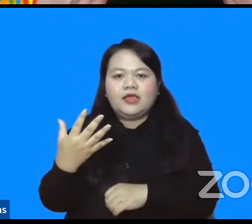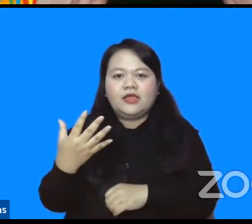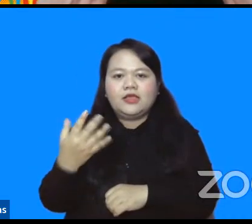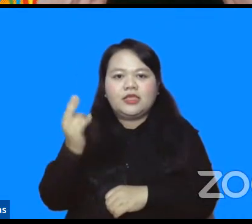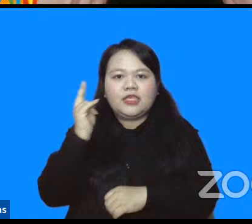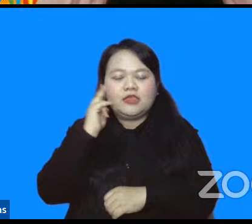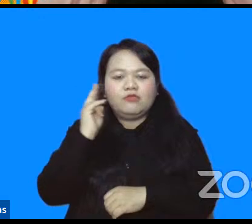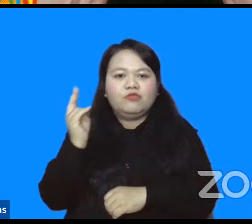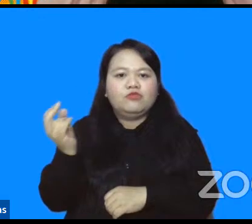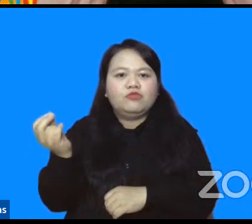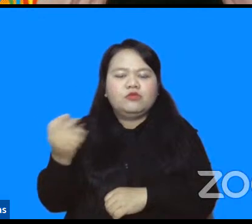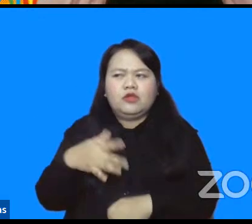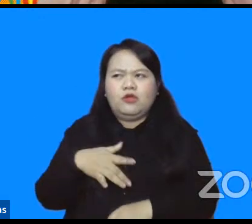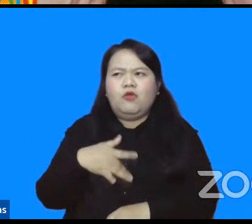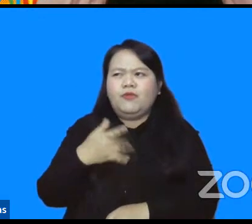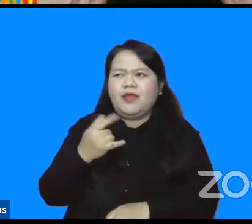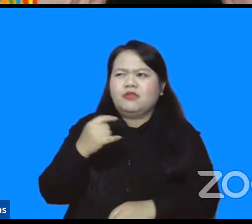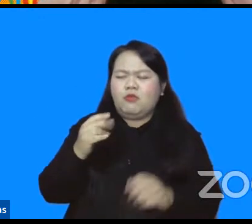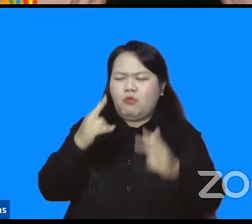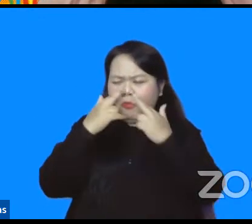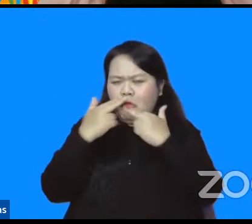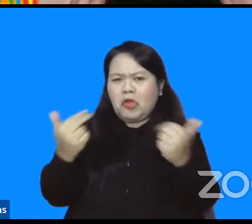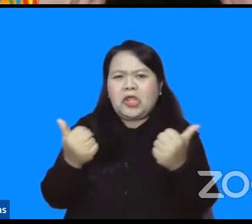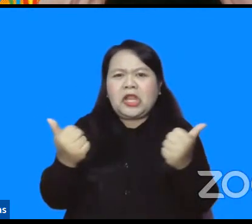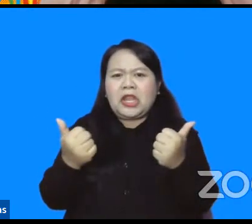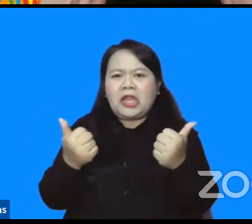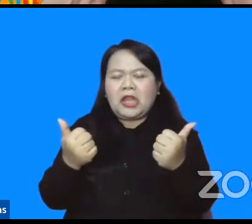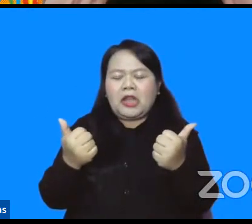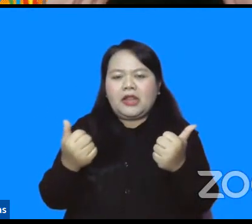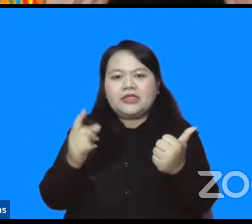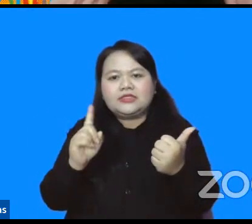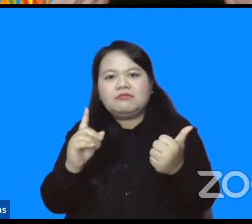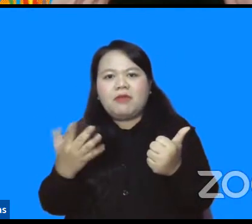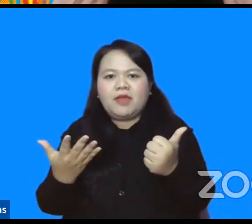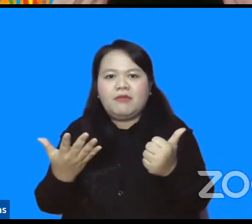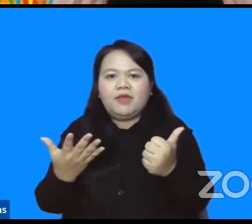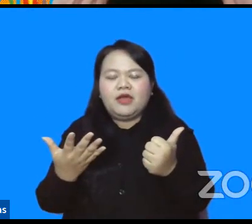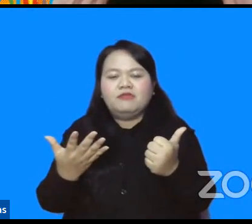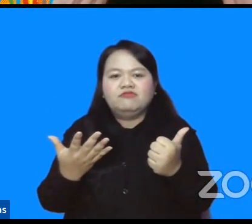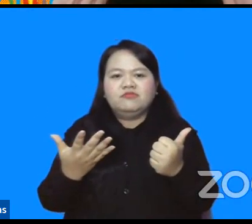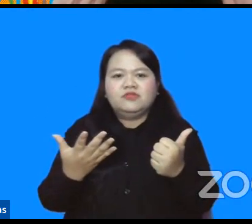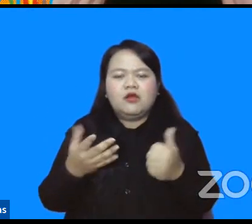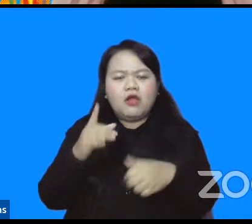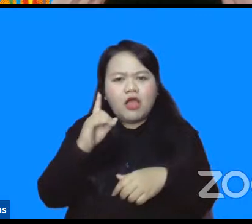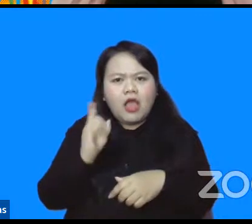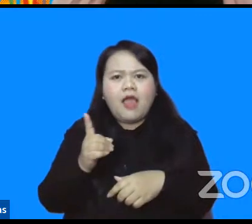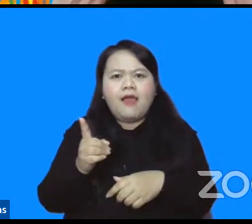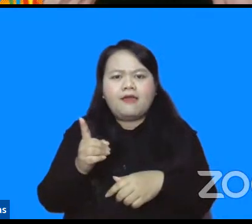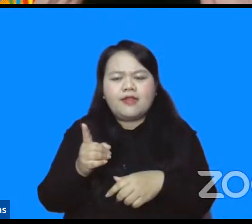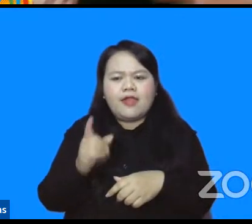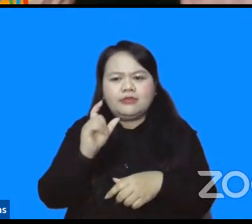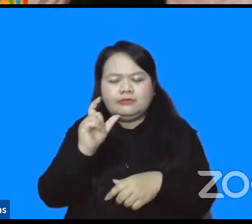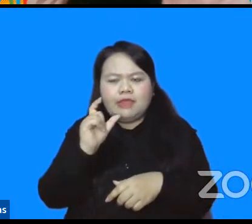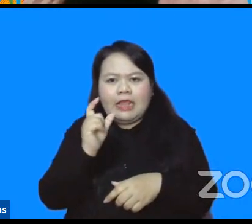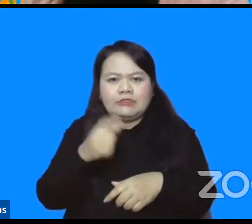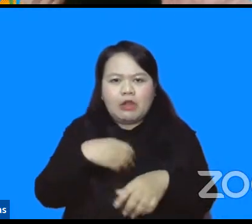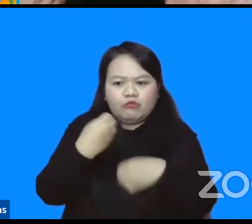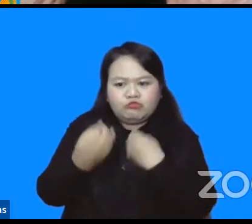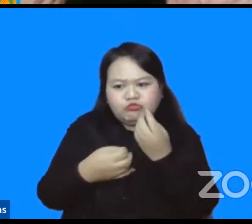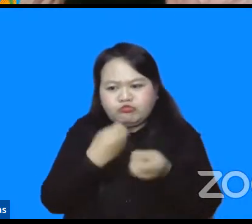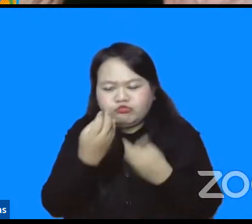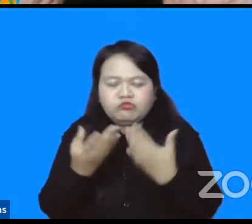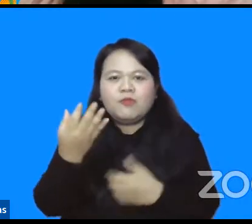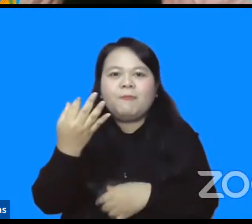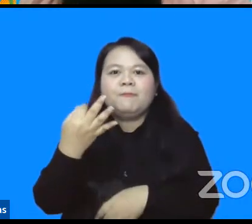langsung punya kesan wah ini keren nih gitu ya karena akhirnya buat Bunda ini ada model penyampaian suara anak yang